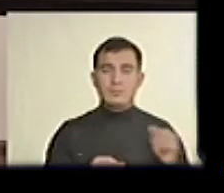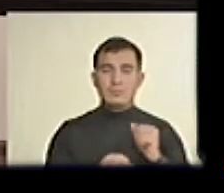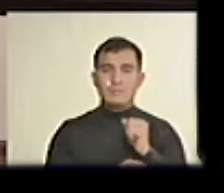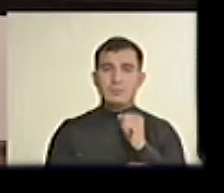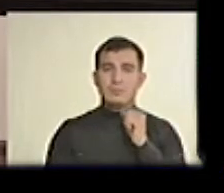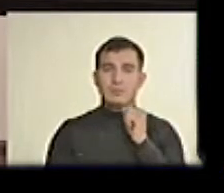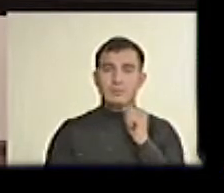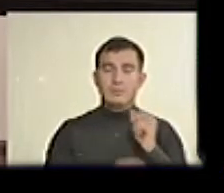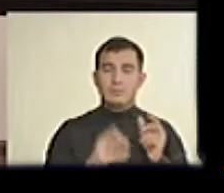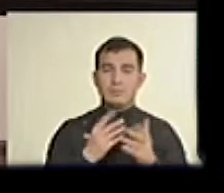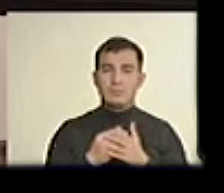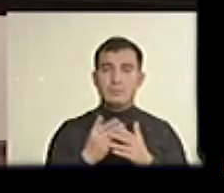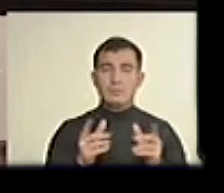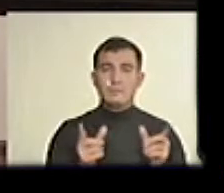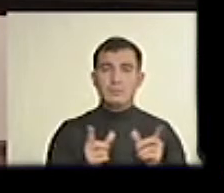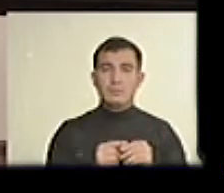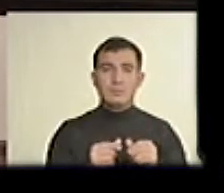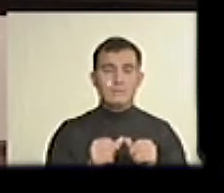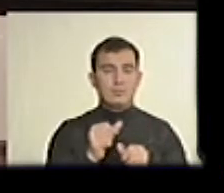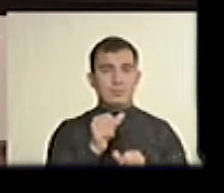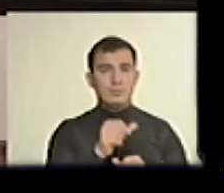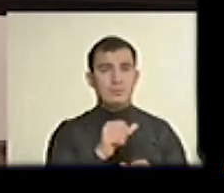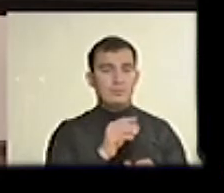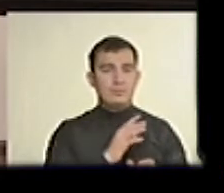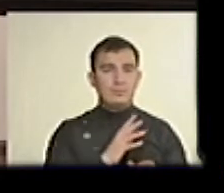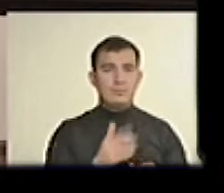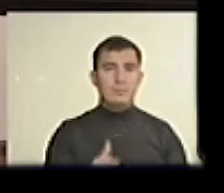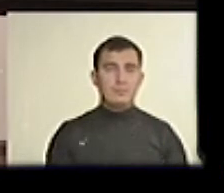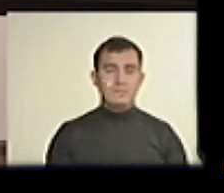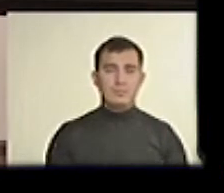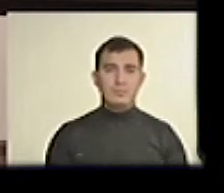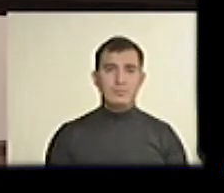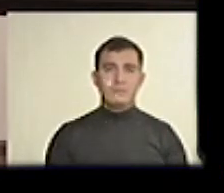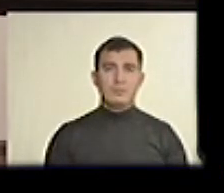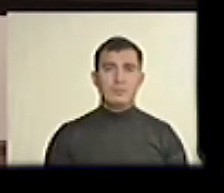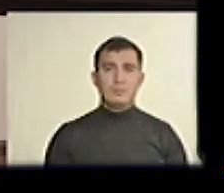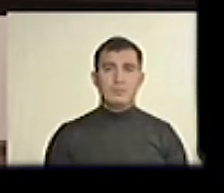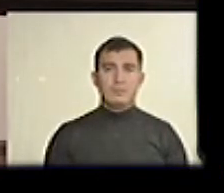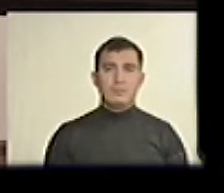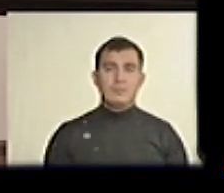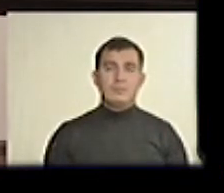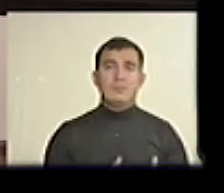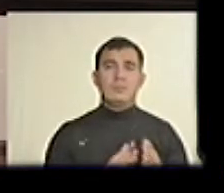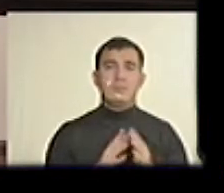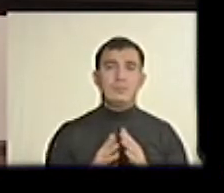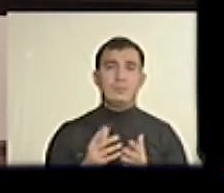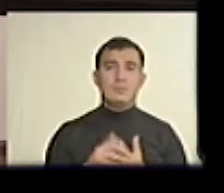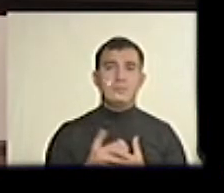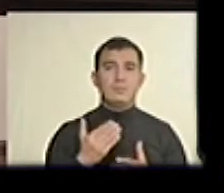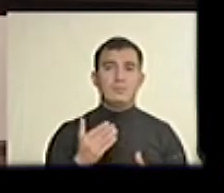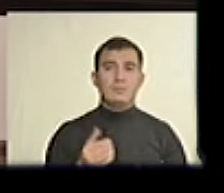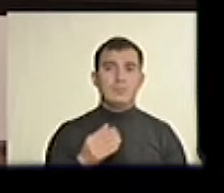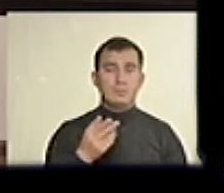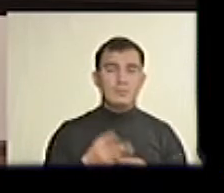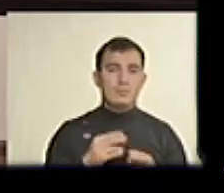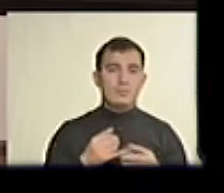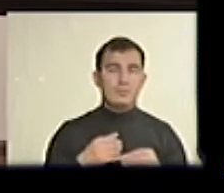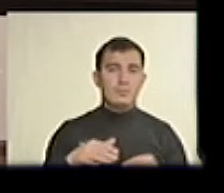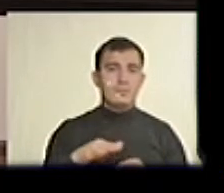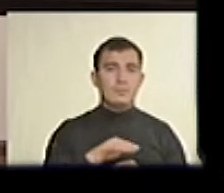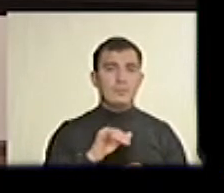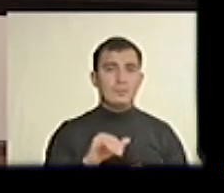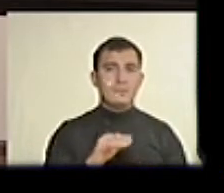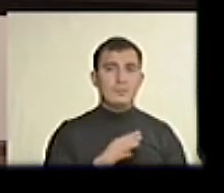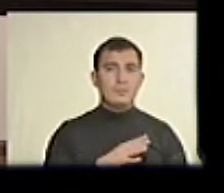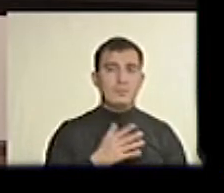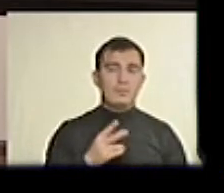xonligi tarkibida bo'lgan ekan Buxoro amirligi davrida. Endi amirlikning yer maydoni 200